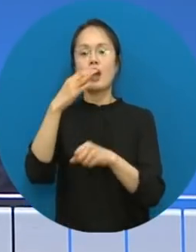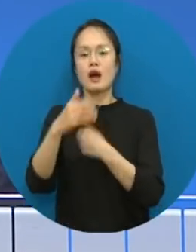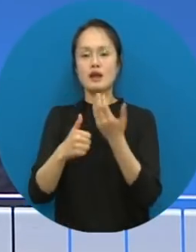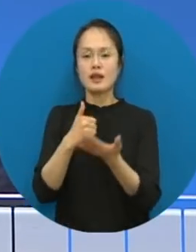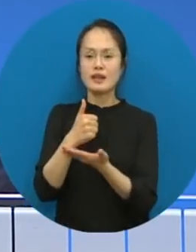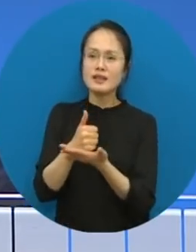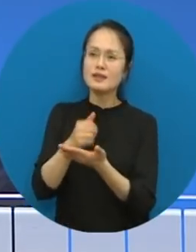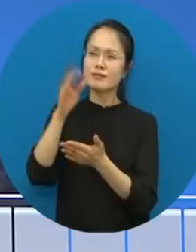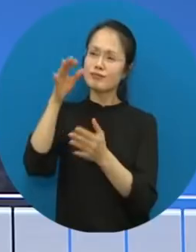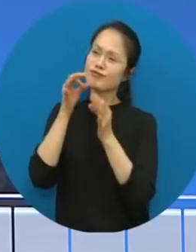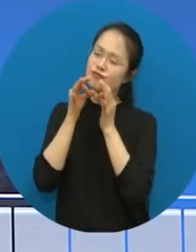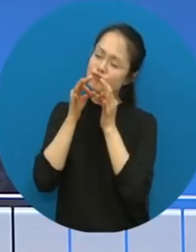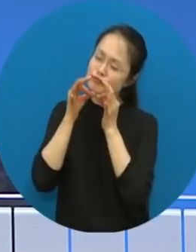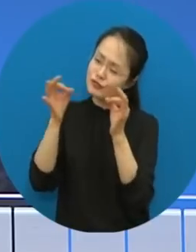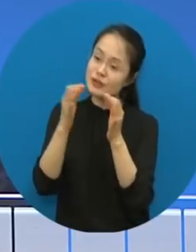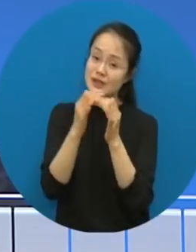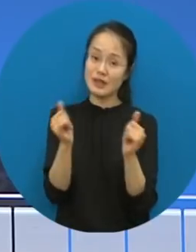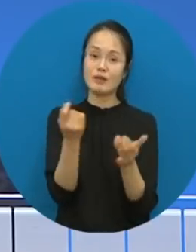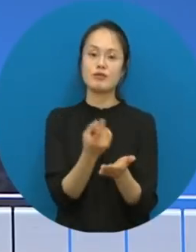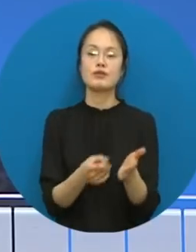하나님이 하신 일입니다.